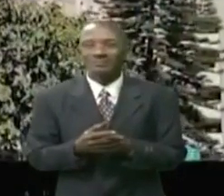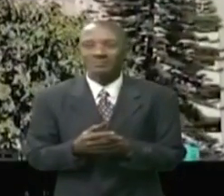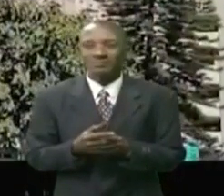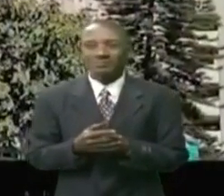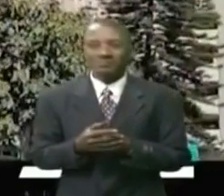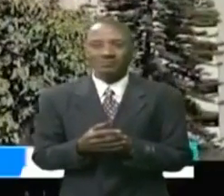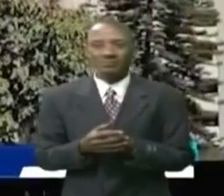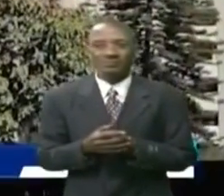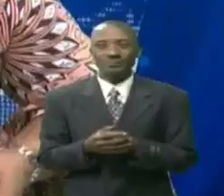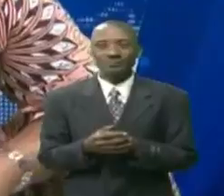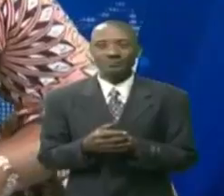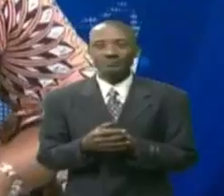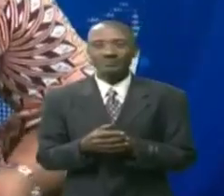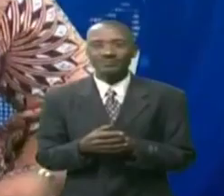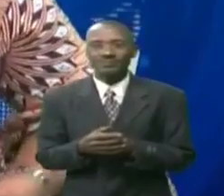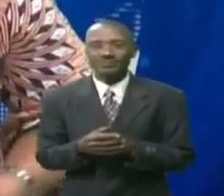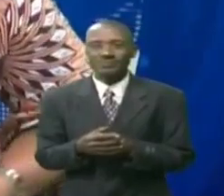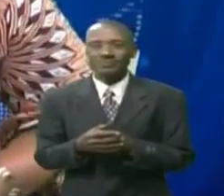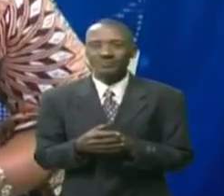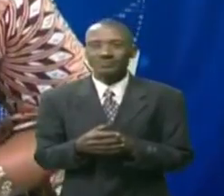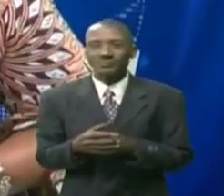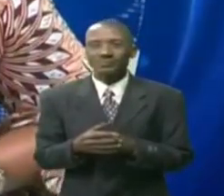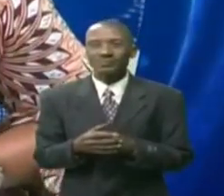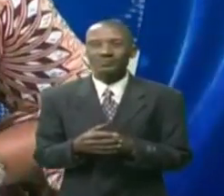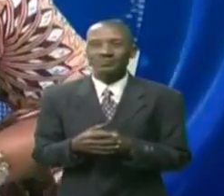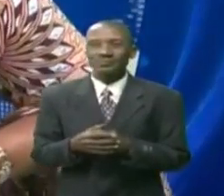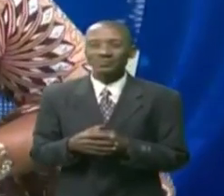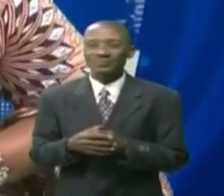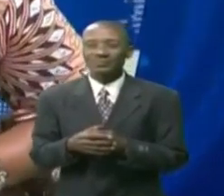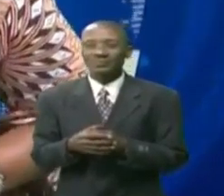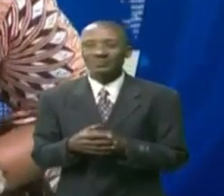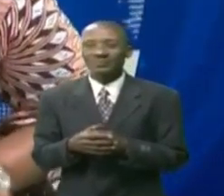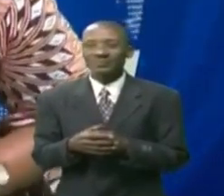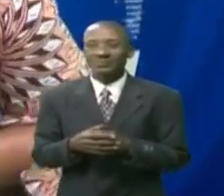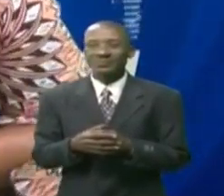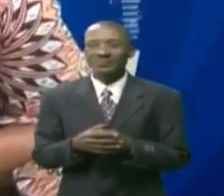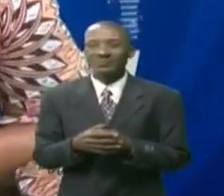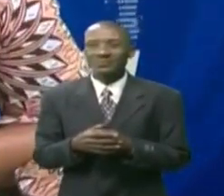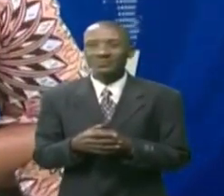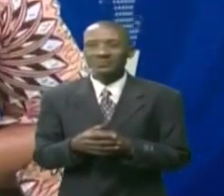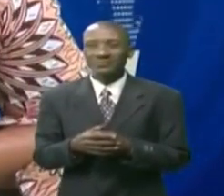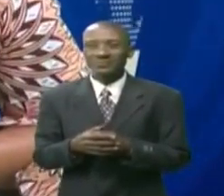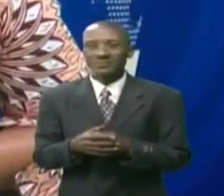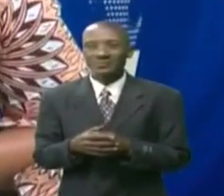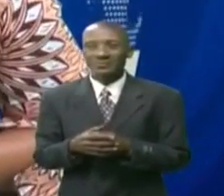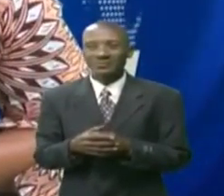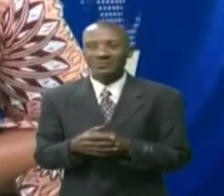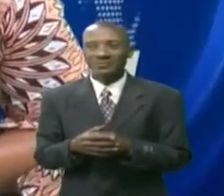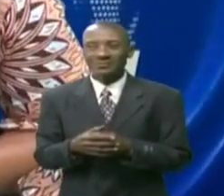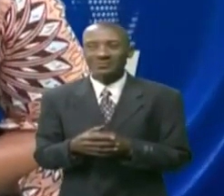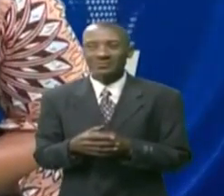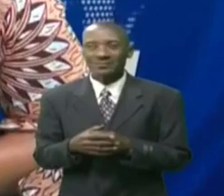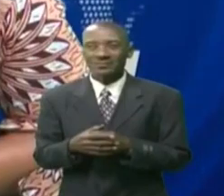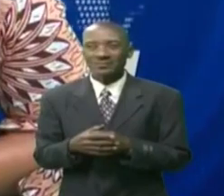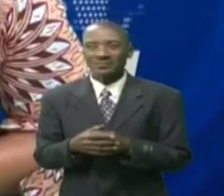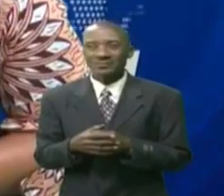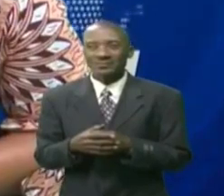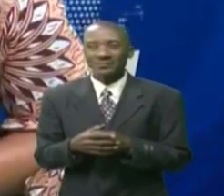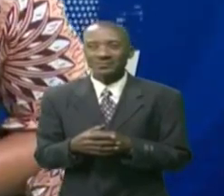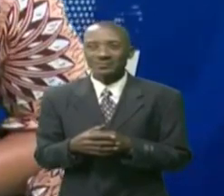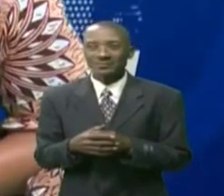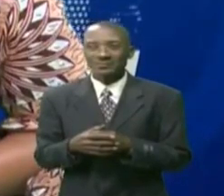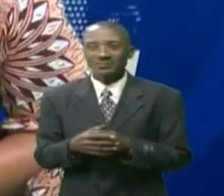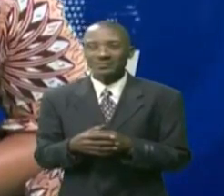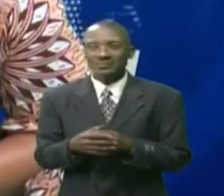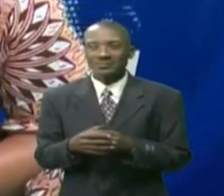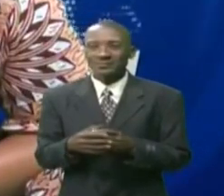Le siège de l'Institut des Nations Unies pour la prévention du crime et des traitements des délinquants, situé à Addis Abeba en Éthiopie,